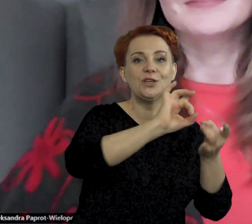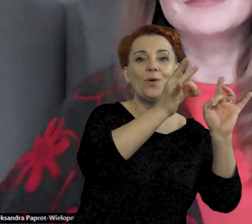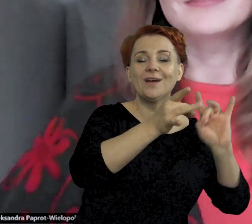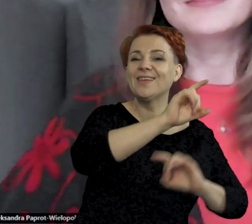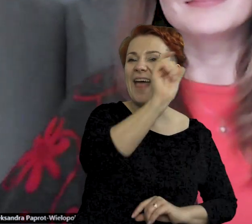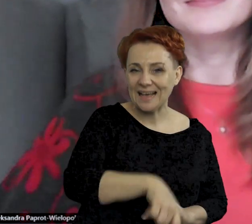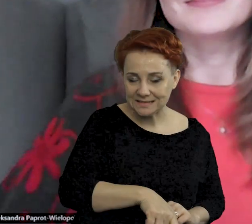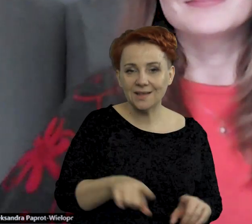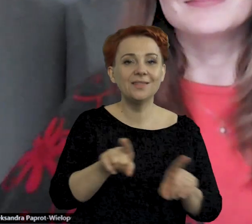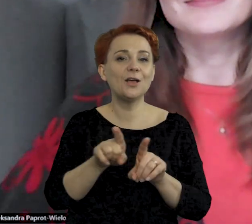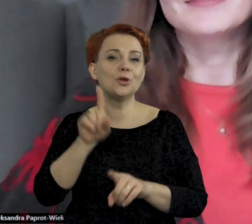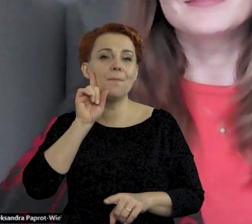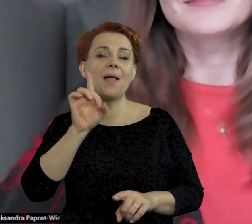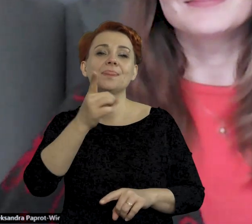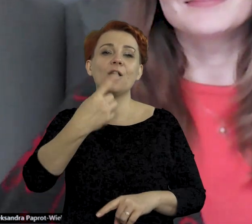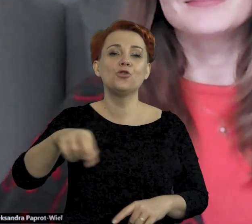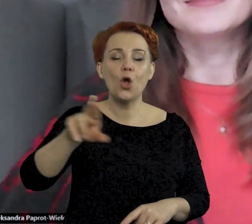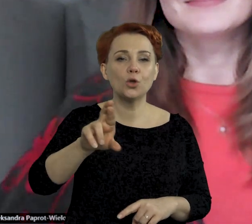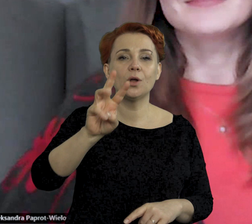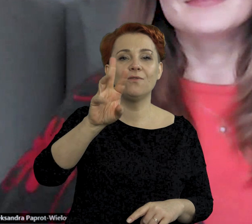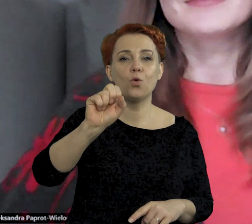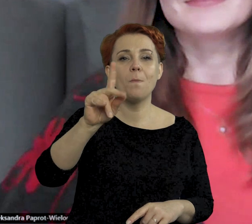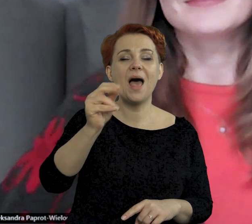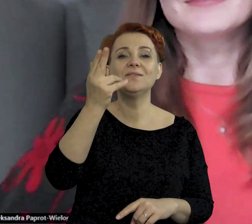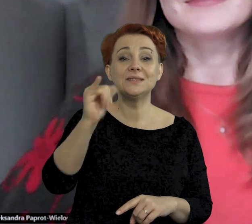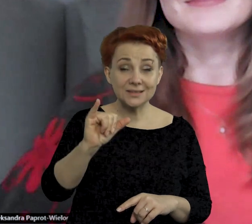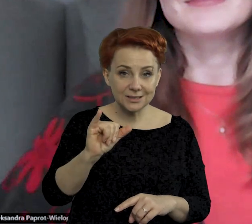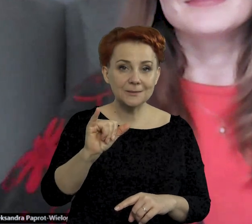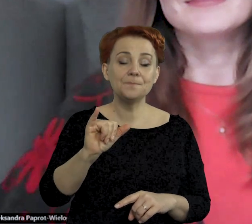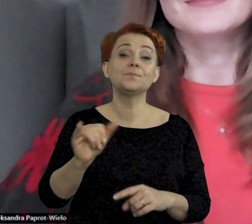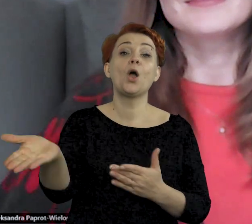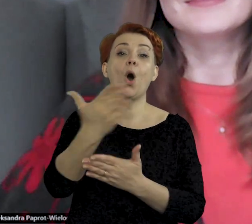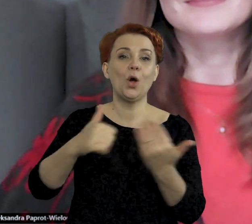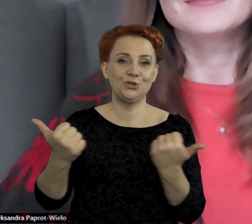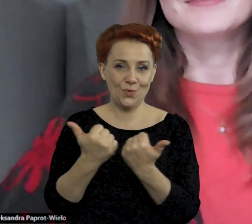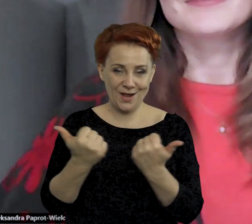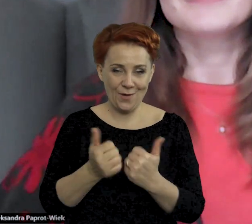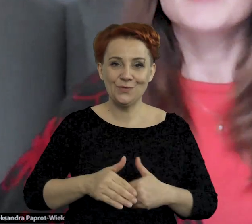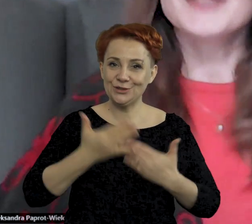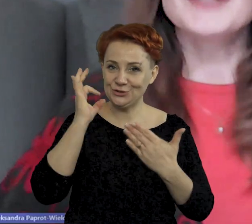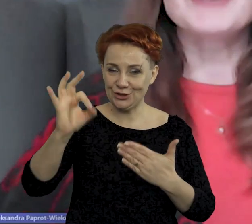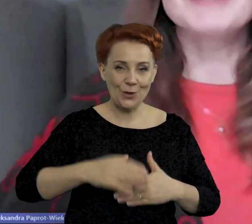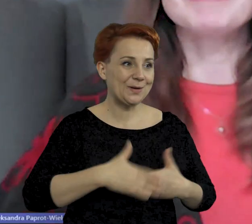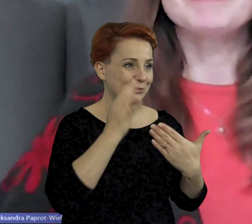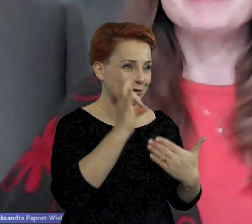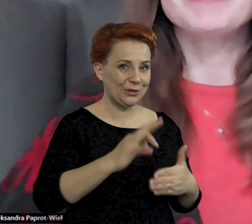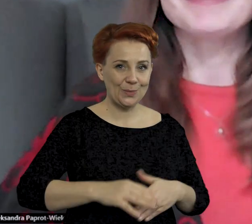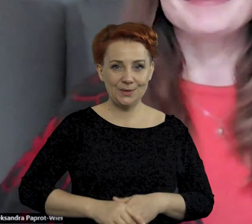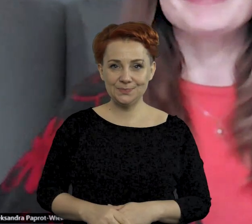oraz dr Filip Wróblewski, członek Polskiego Towarzystwa Oddział w Krakowie. Dzień dobry. Dzień